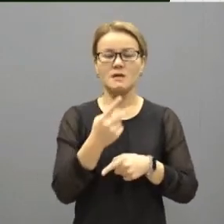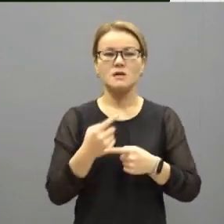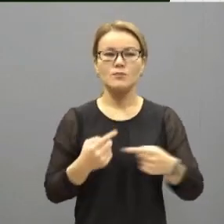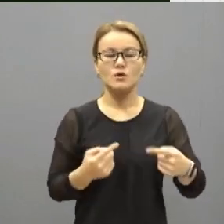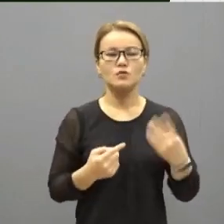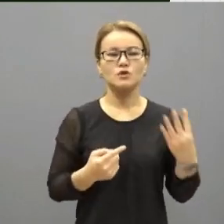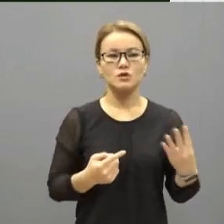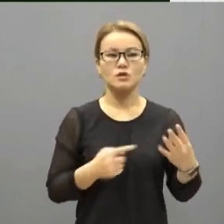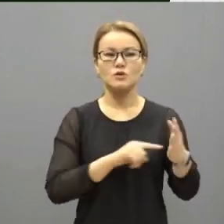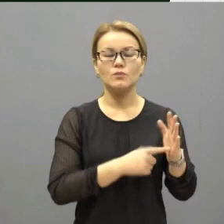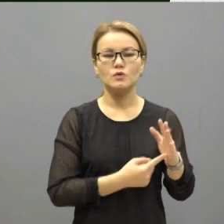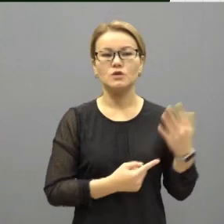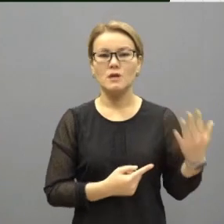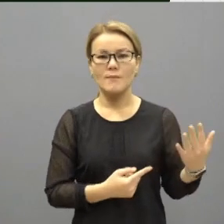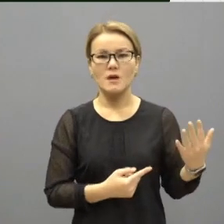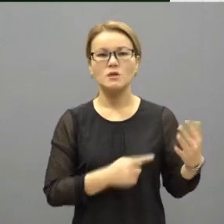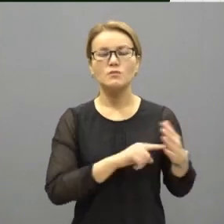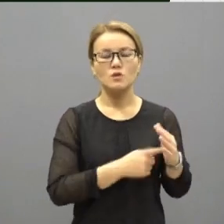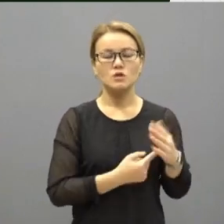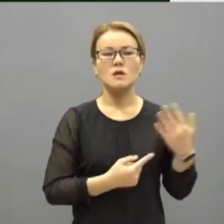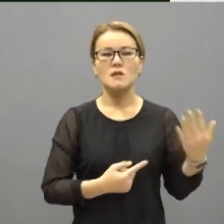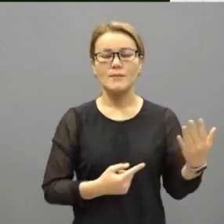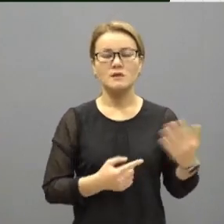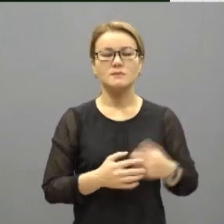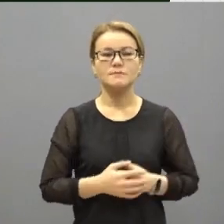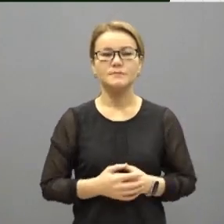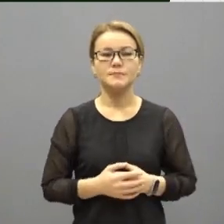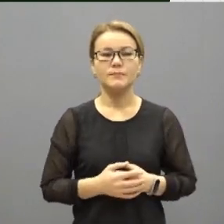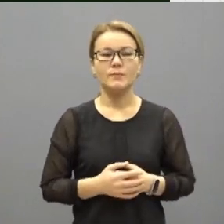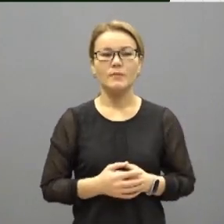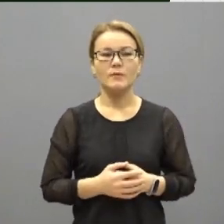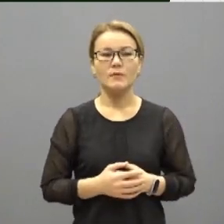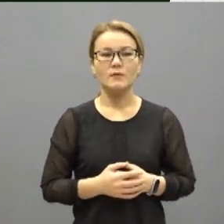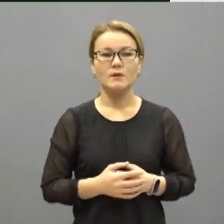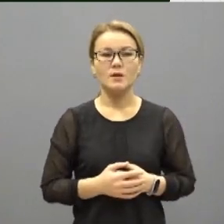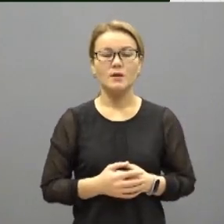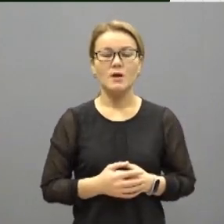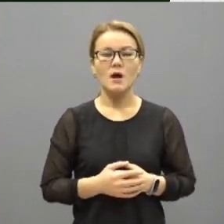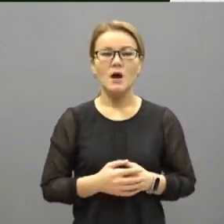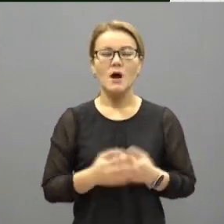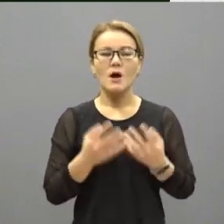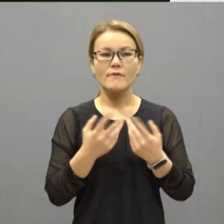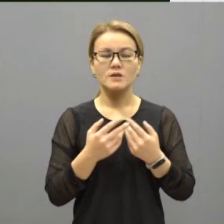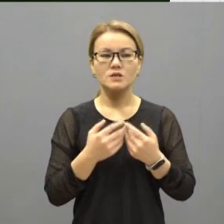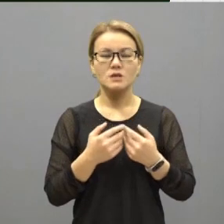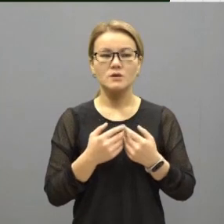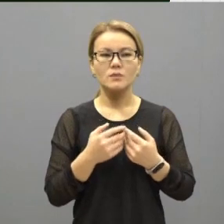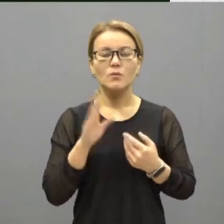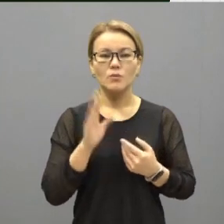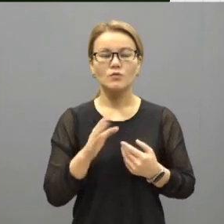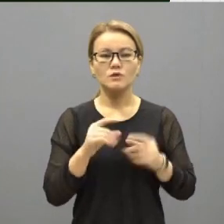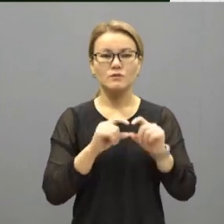минус 4 умноженное на 5 и умноженное на 5. Вычислим, получим